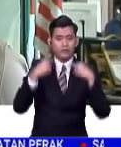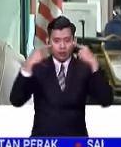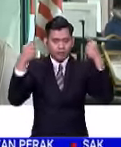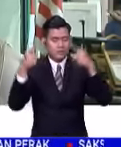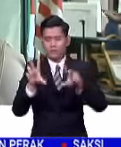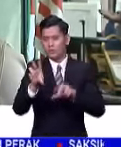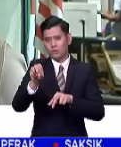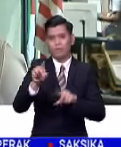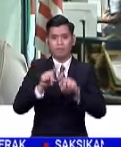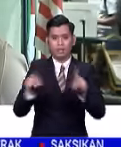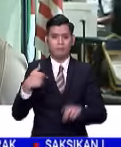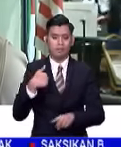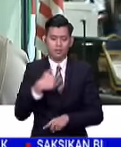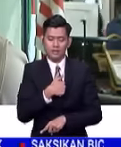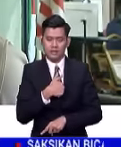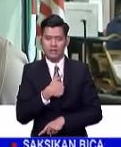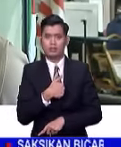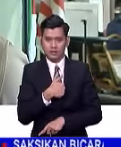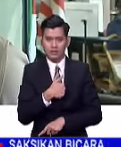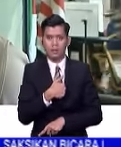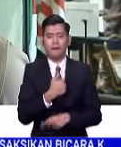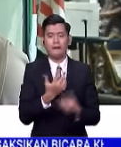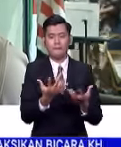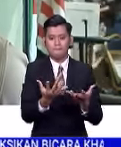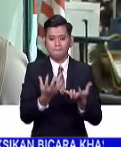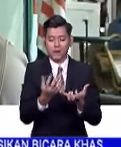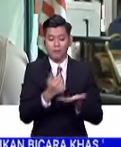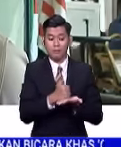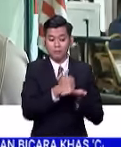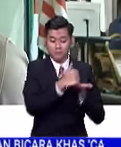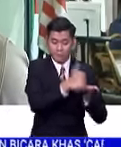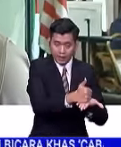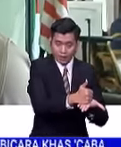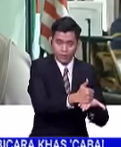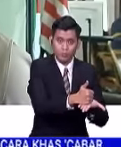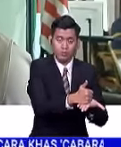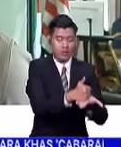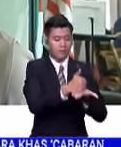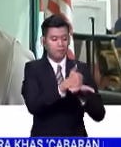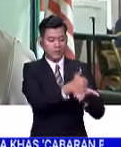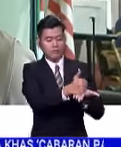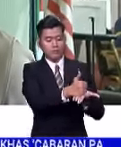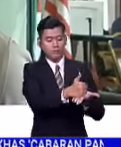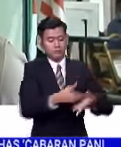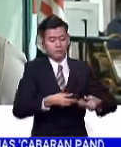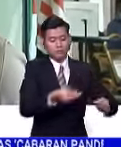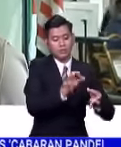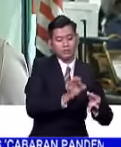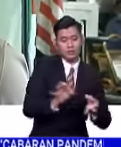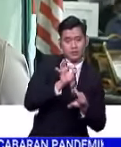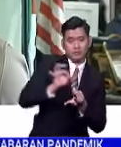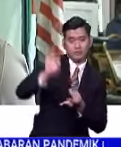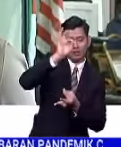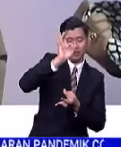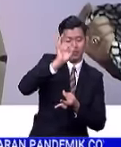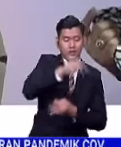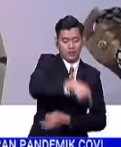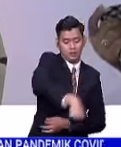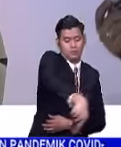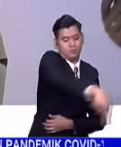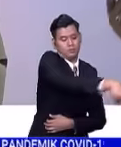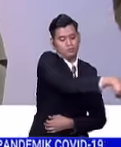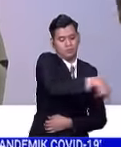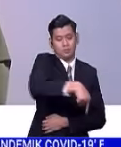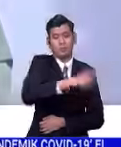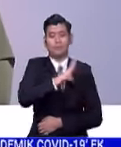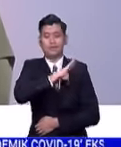insan, kan, kita berdiri untuk insan, memberikan semangat bagi mereka yang berada di Palestin.